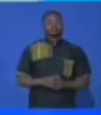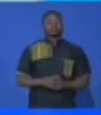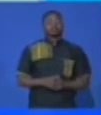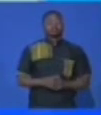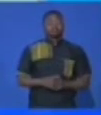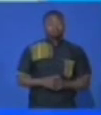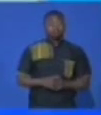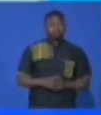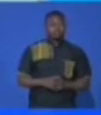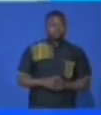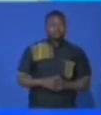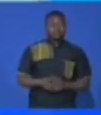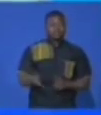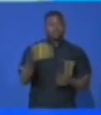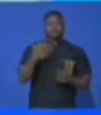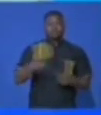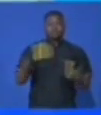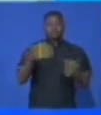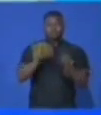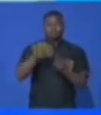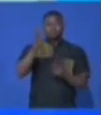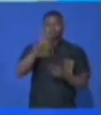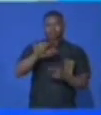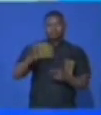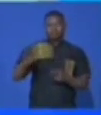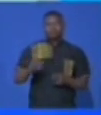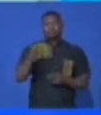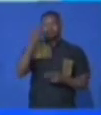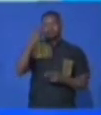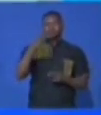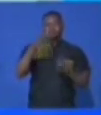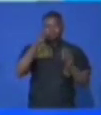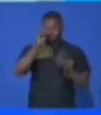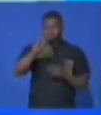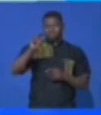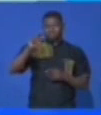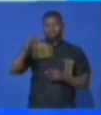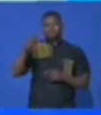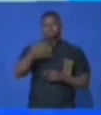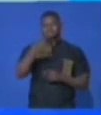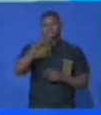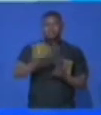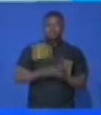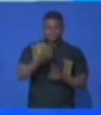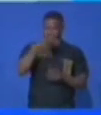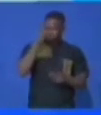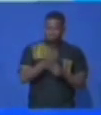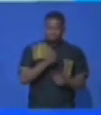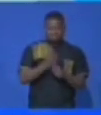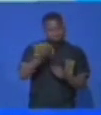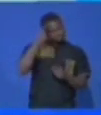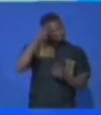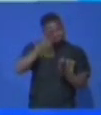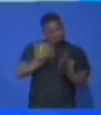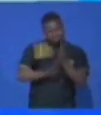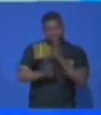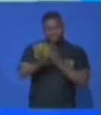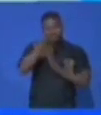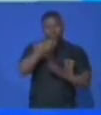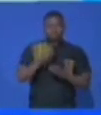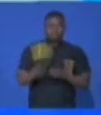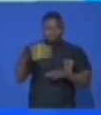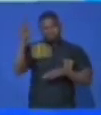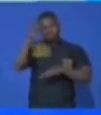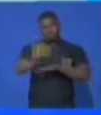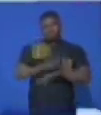Sur le terrain au Burkina Faso, trois organisations non gouvernementales se battent pour réduire les violences basées sur le genre et faire la